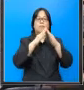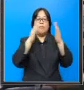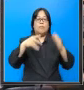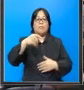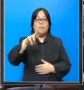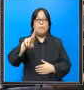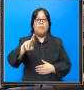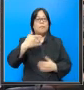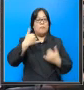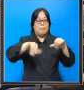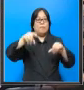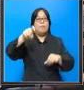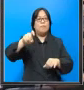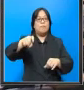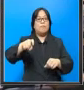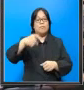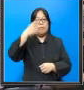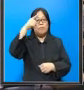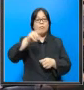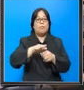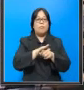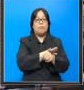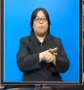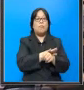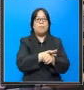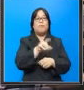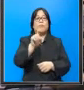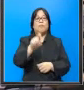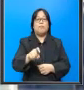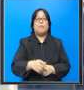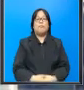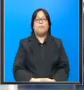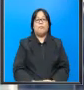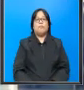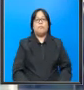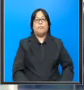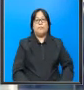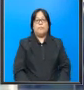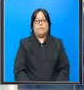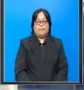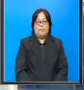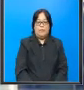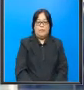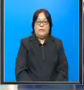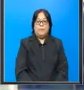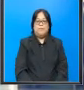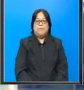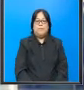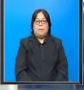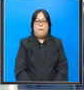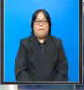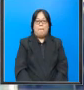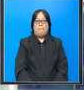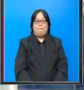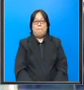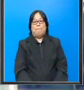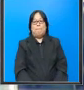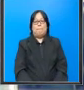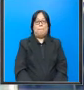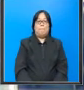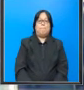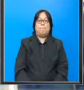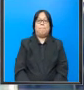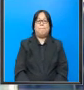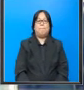tipe air yang masih diperlukan untuk memenuhi keperluan dan permohonan yang sedia ada saya gini ingin juga